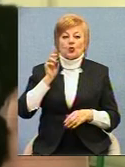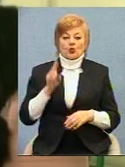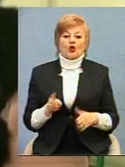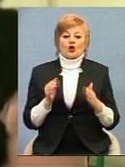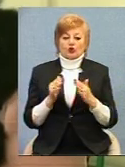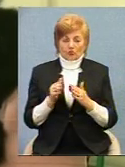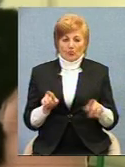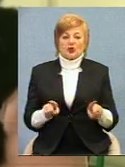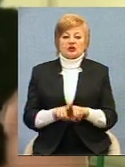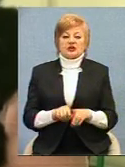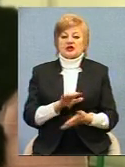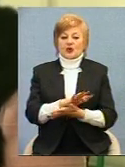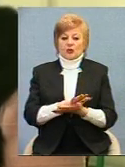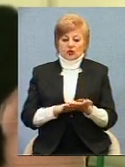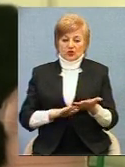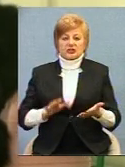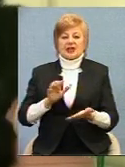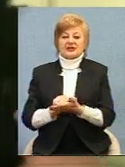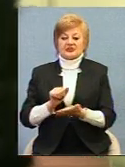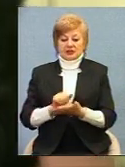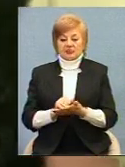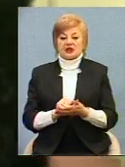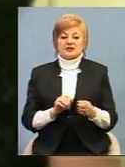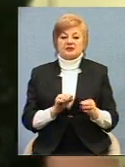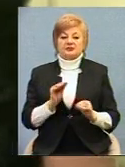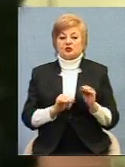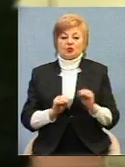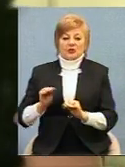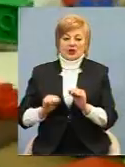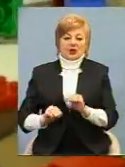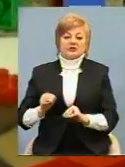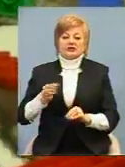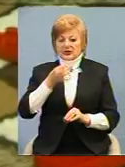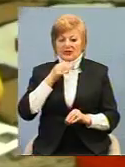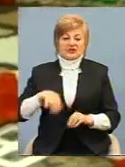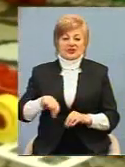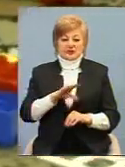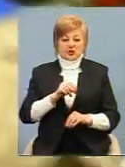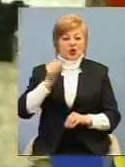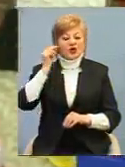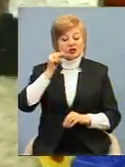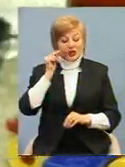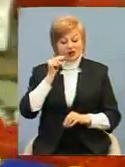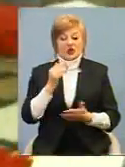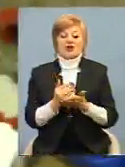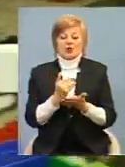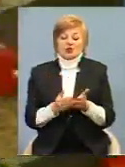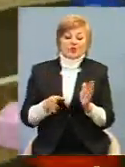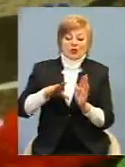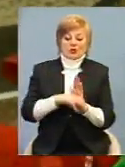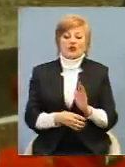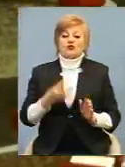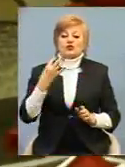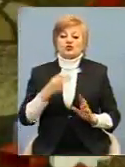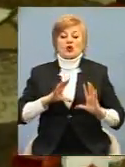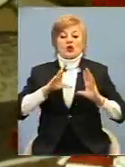дома так же само продолжается занятие, им очень всем нравится. Навчальна програма «Лего» впроваджена у понад 40